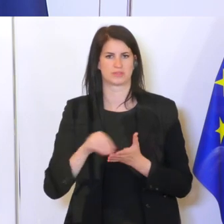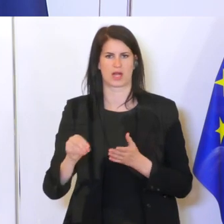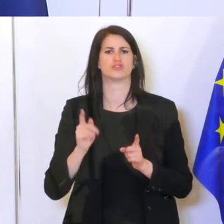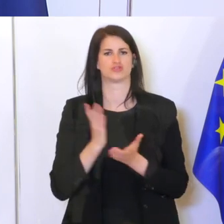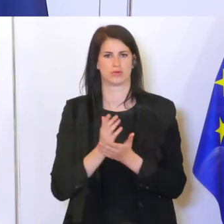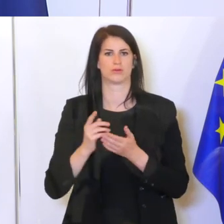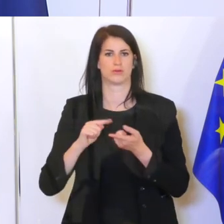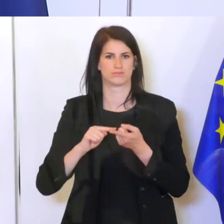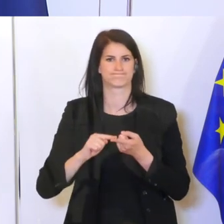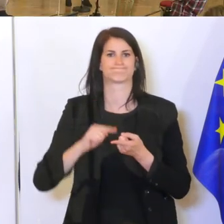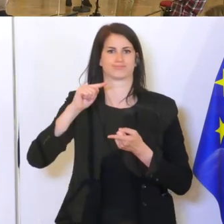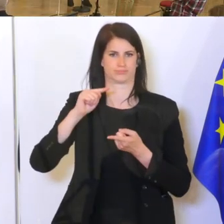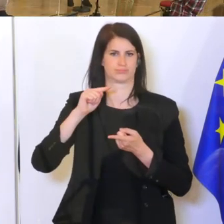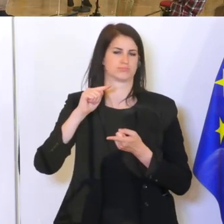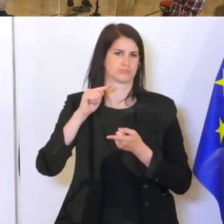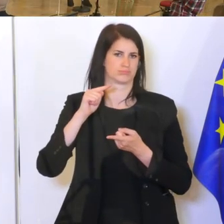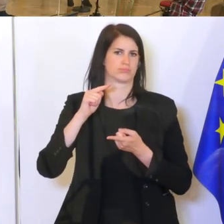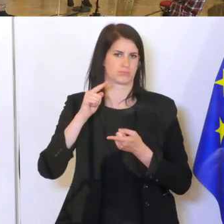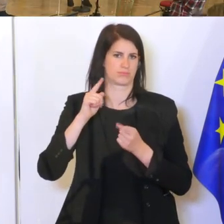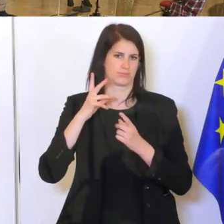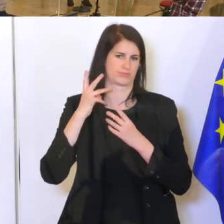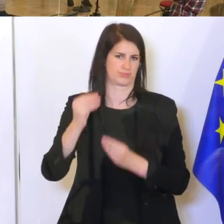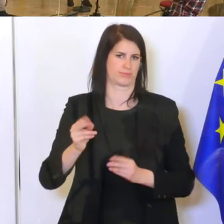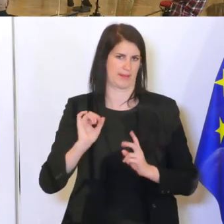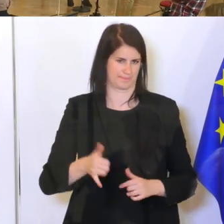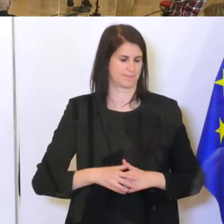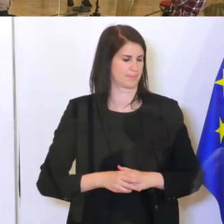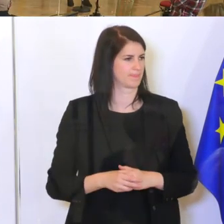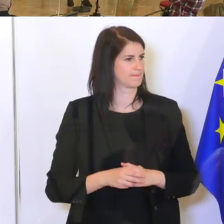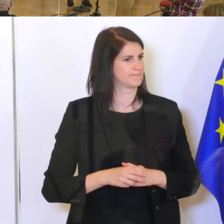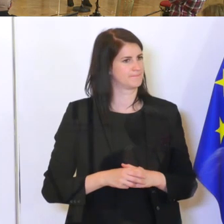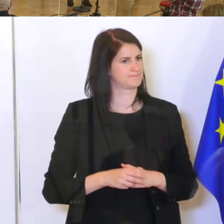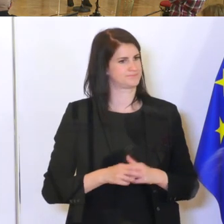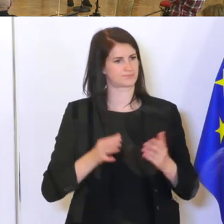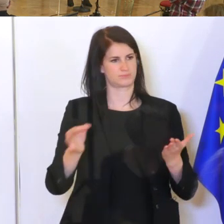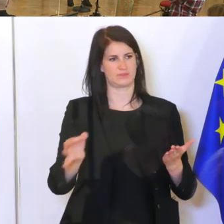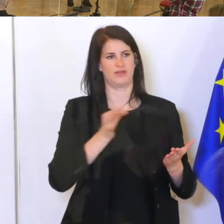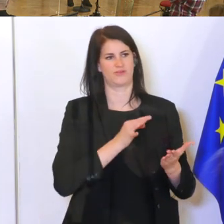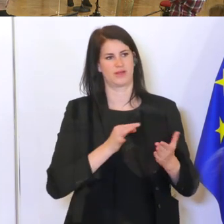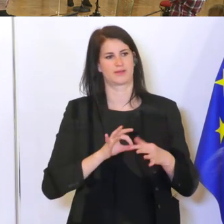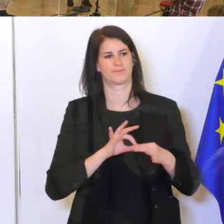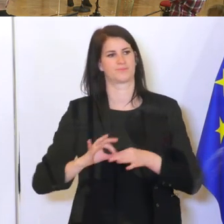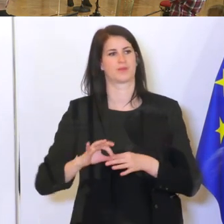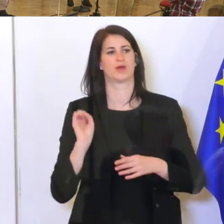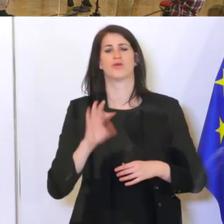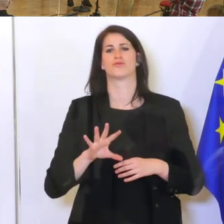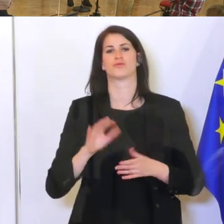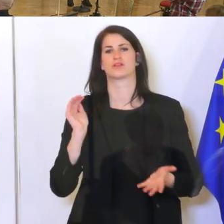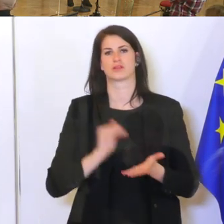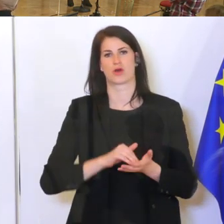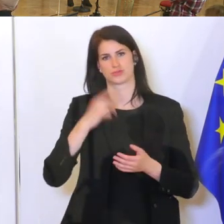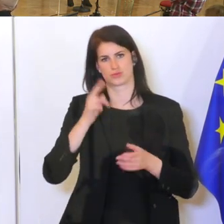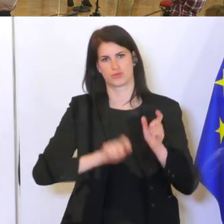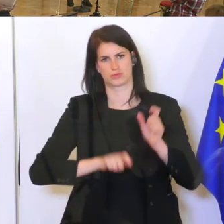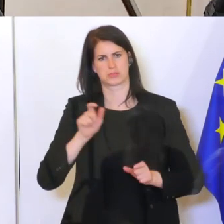Beträge. Frau Banzenböck vom Falter. Ich habe gleich eine Frage zu diesen 15.000. Wie kommen Sie